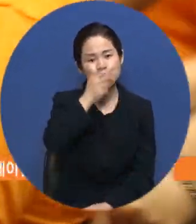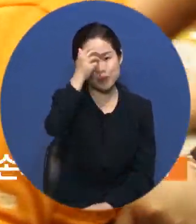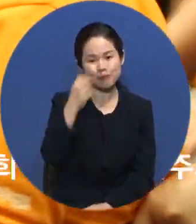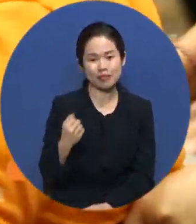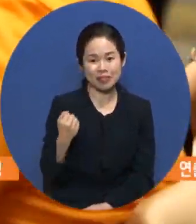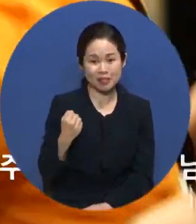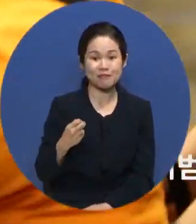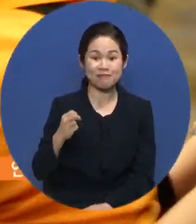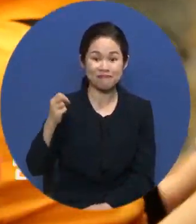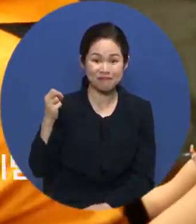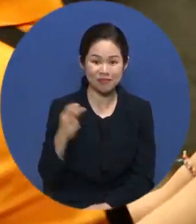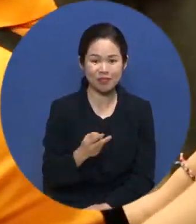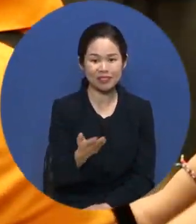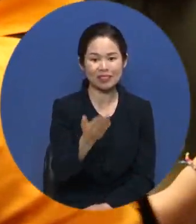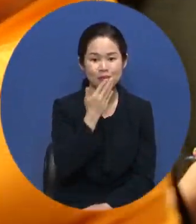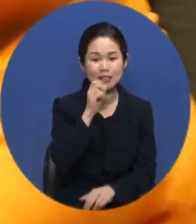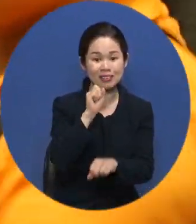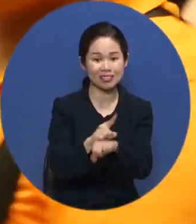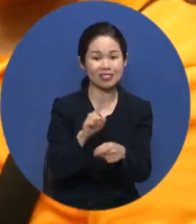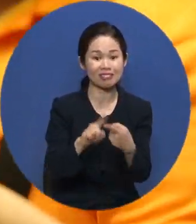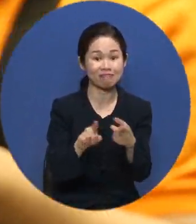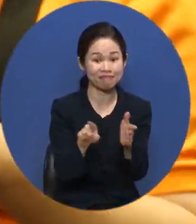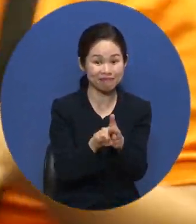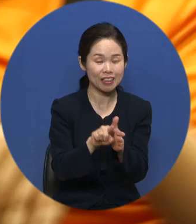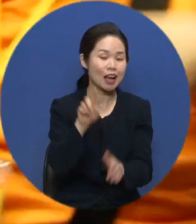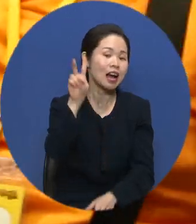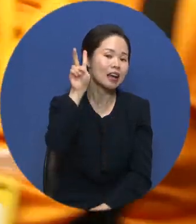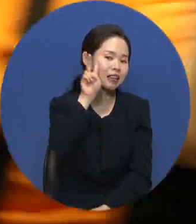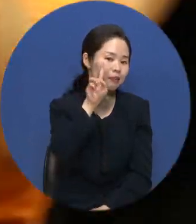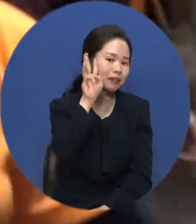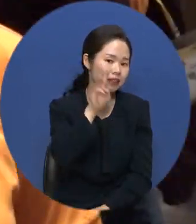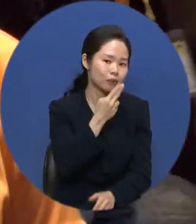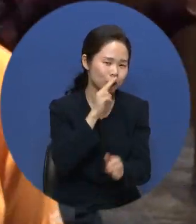당신의 가능성을 믿습니다. 2박 3일의